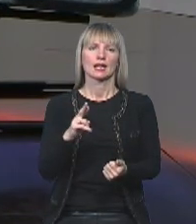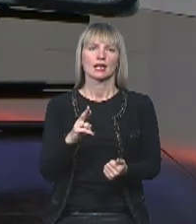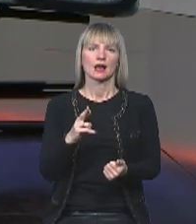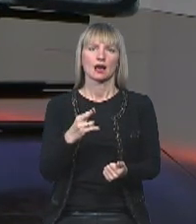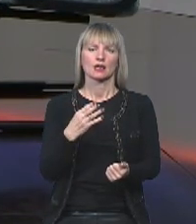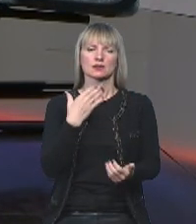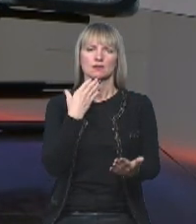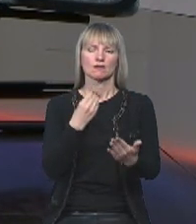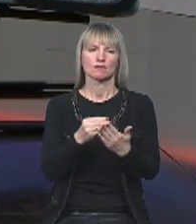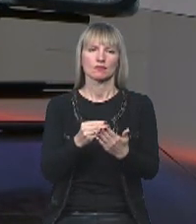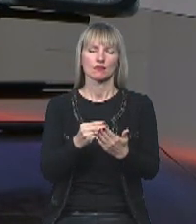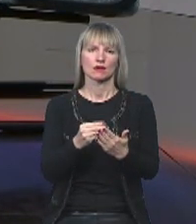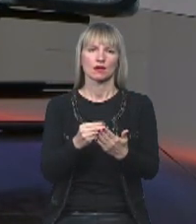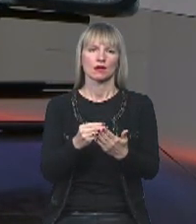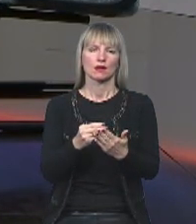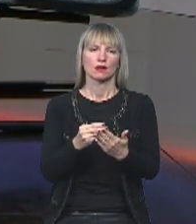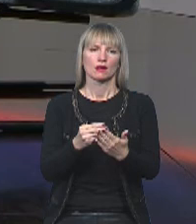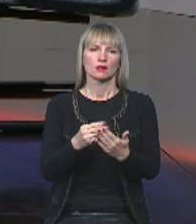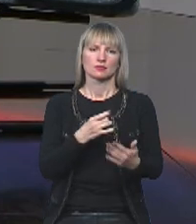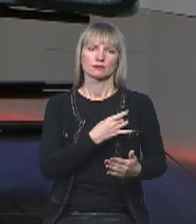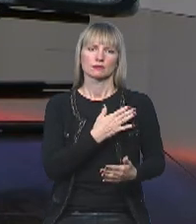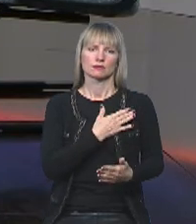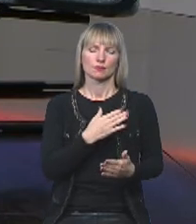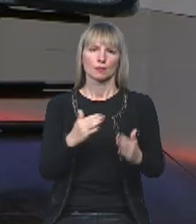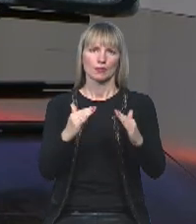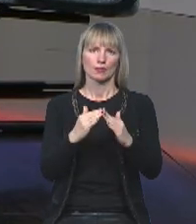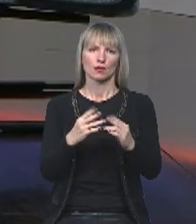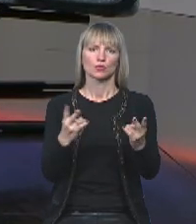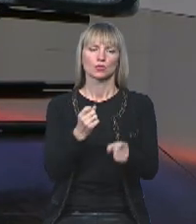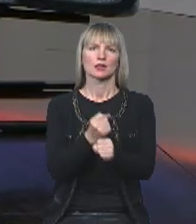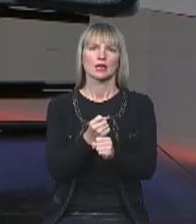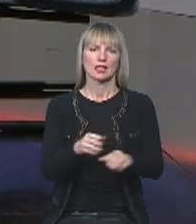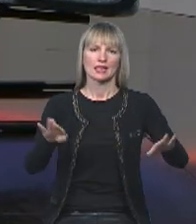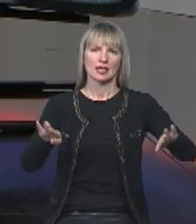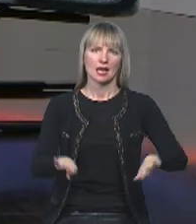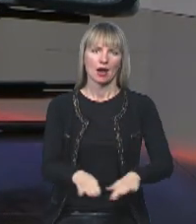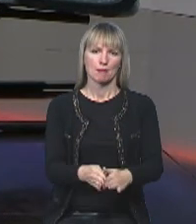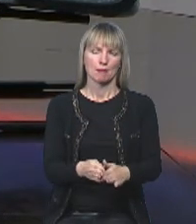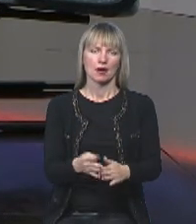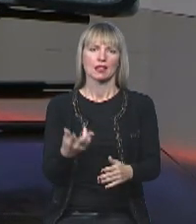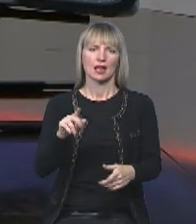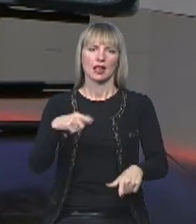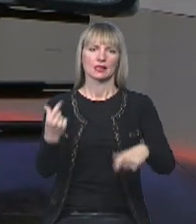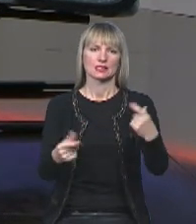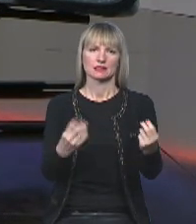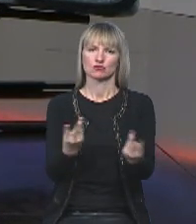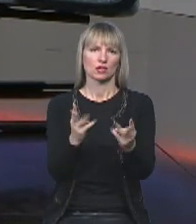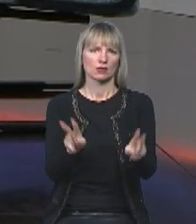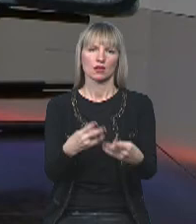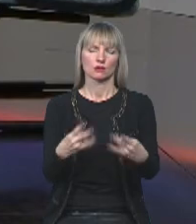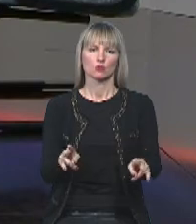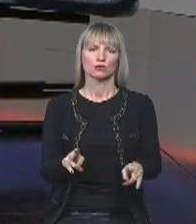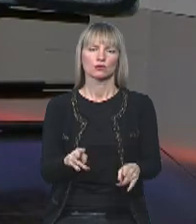смотрите, якщо не зжигати листя, як зараз все це робиться, треба робити компостні ями. Так. Это во-первых. Потом